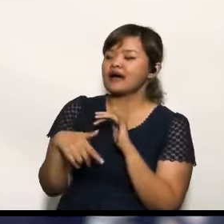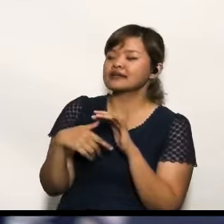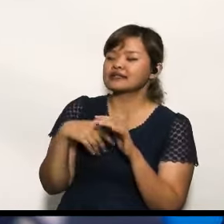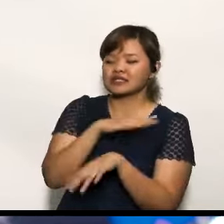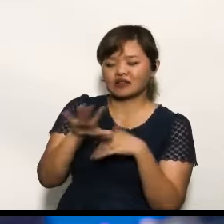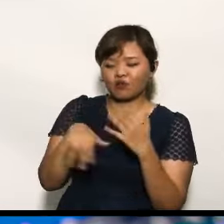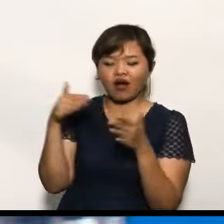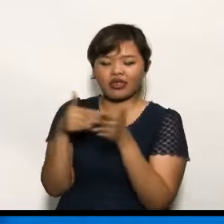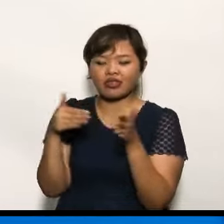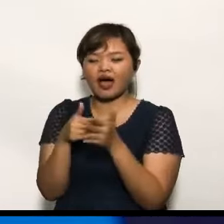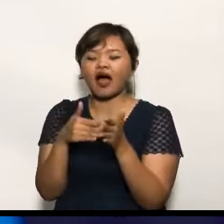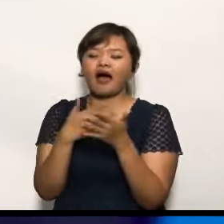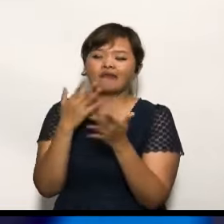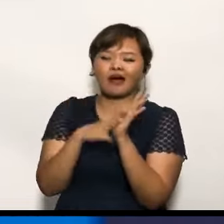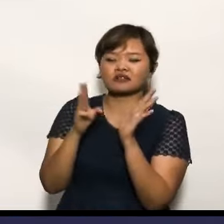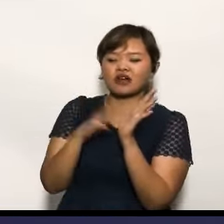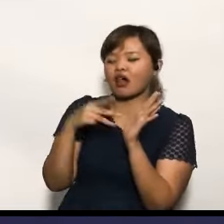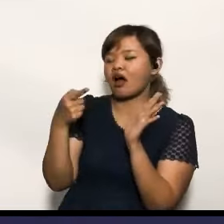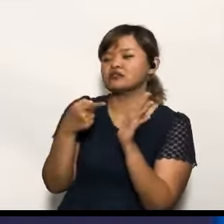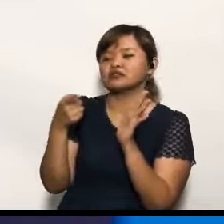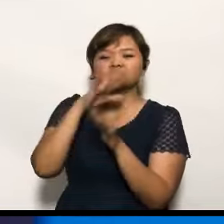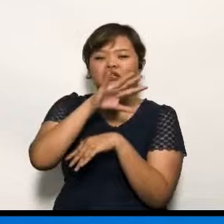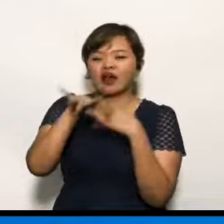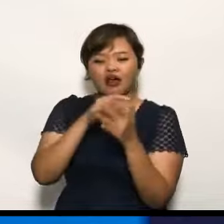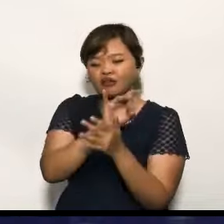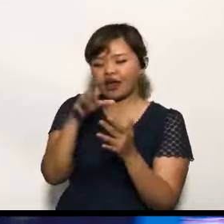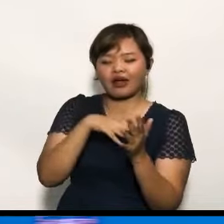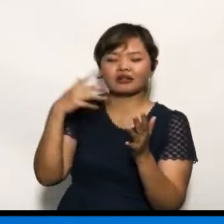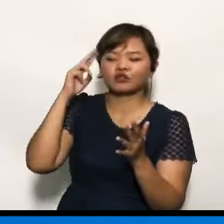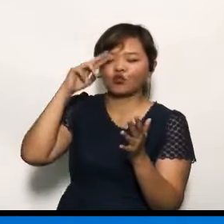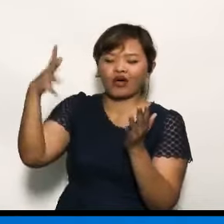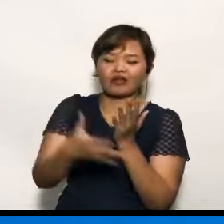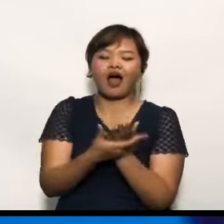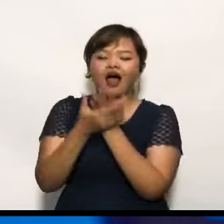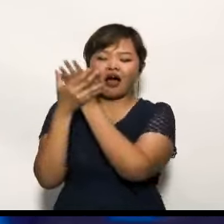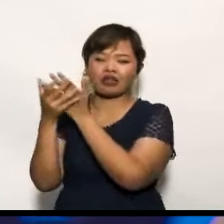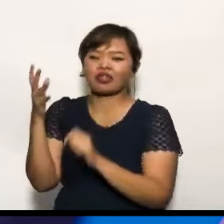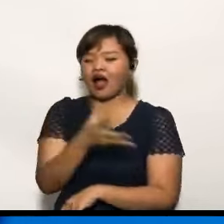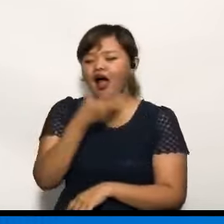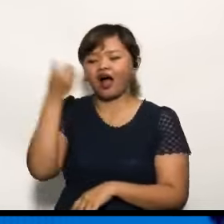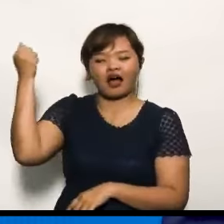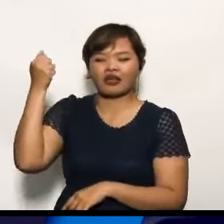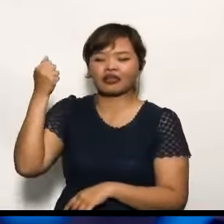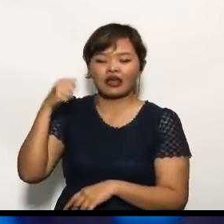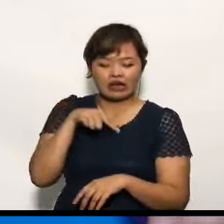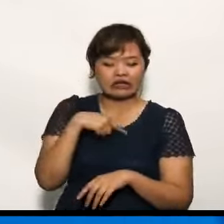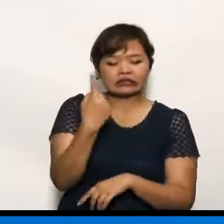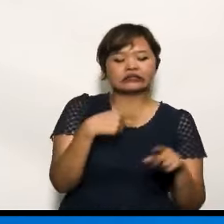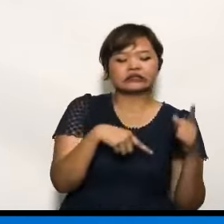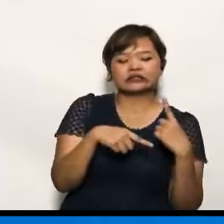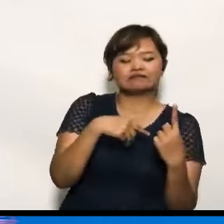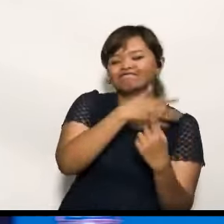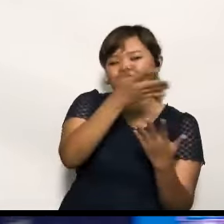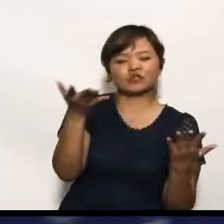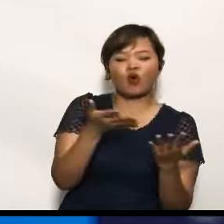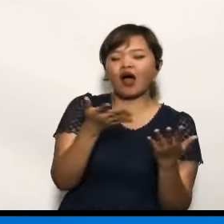angkat semua tantangan, semua struggle yang ada di dalam kehidupan mereka, Tuhan. Pada saat Engkau persiapkan mereka untuk menjadi pelayan-pelayan-Mu, You